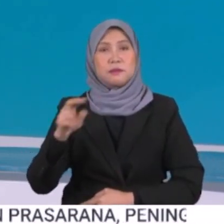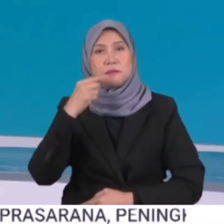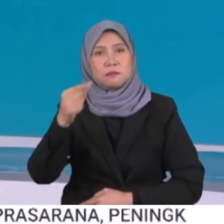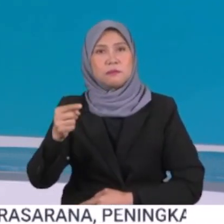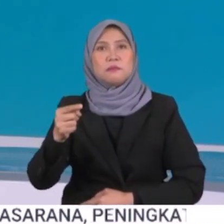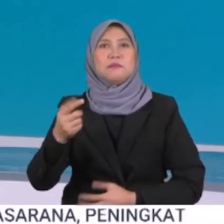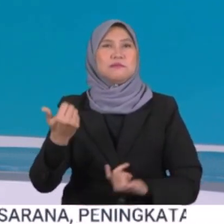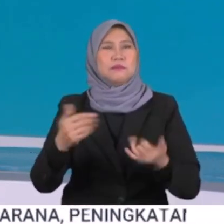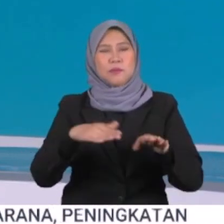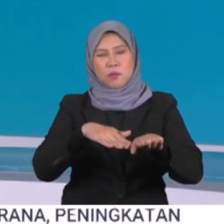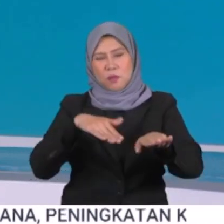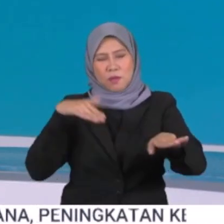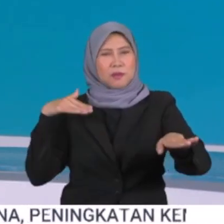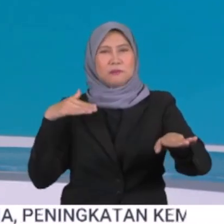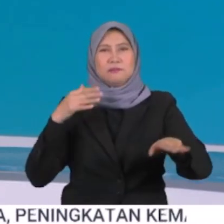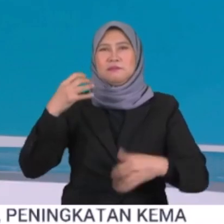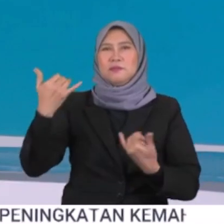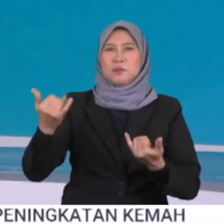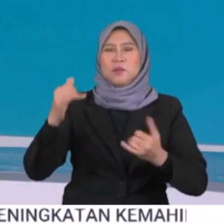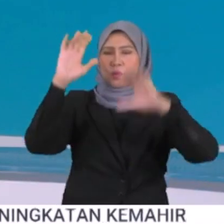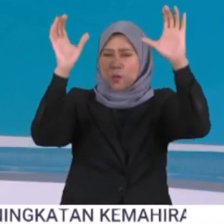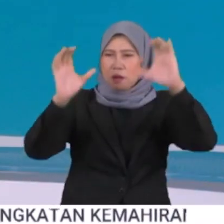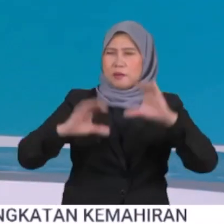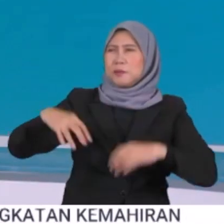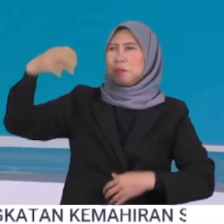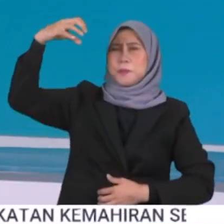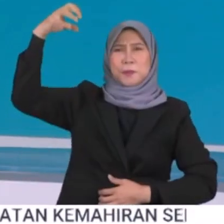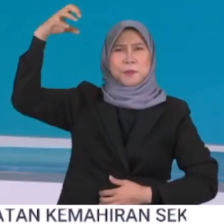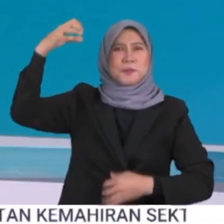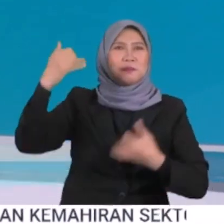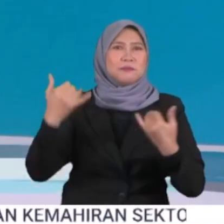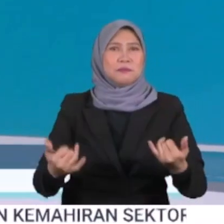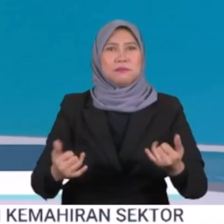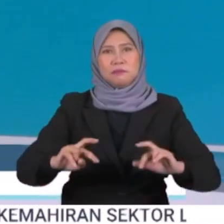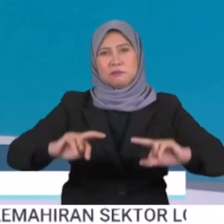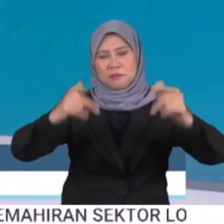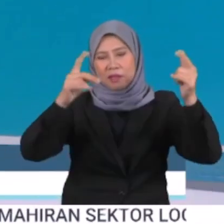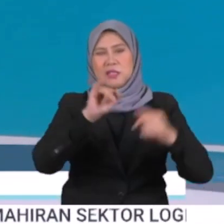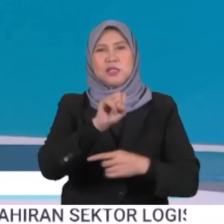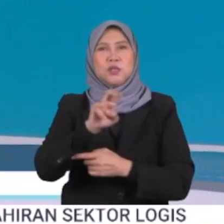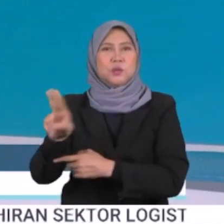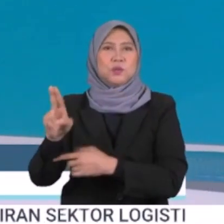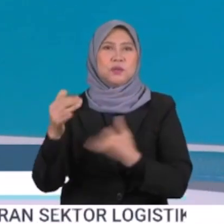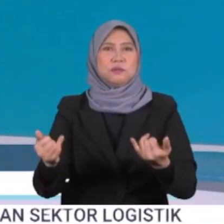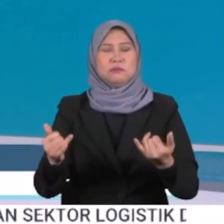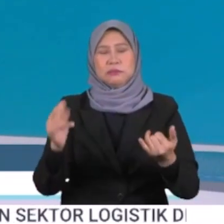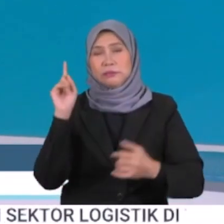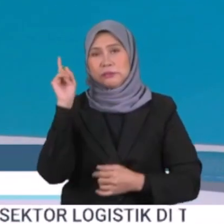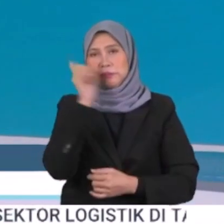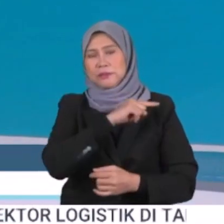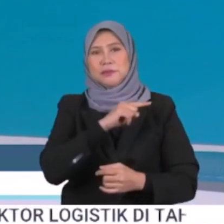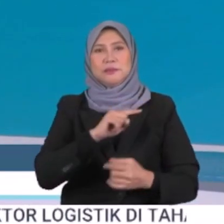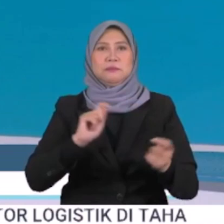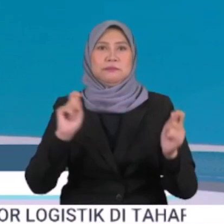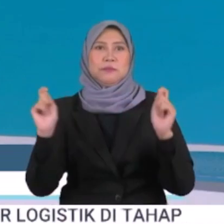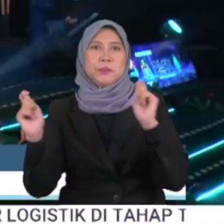dan pemanasan global merupakan isu besar dihadapi oleh bandar moden akibat kadar urbanisasi yang pesat.